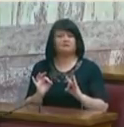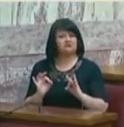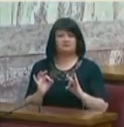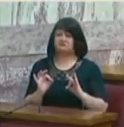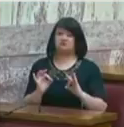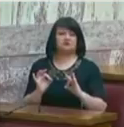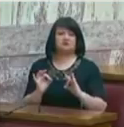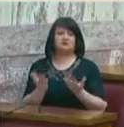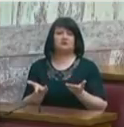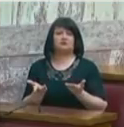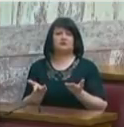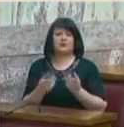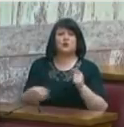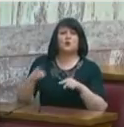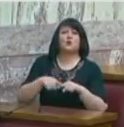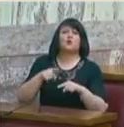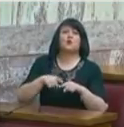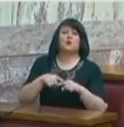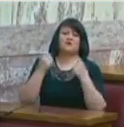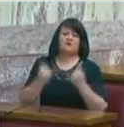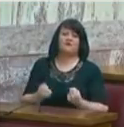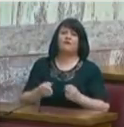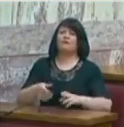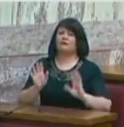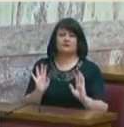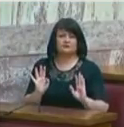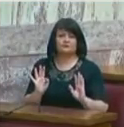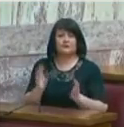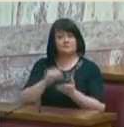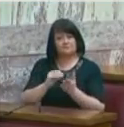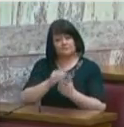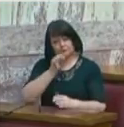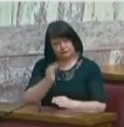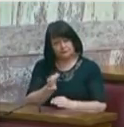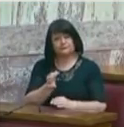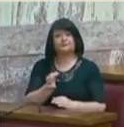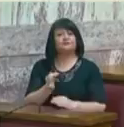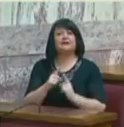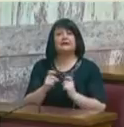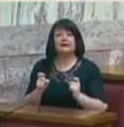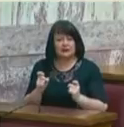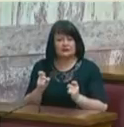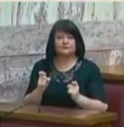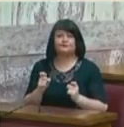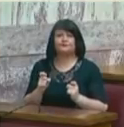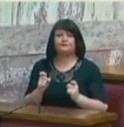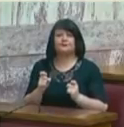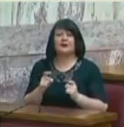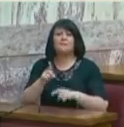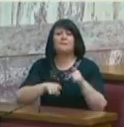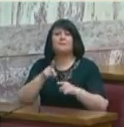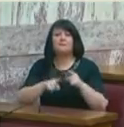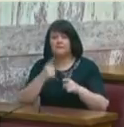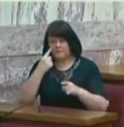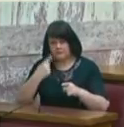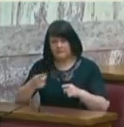απολύτως πρόσθετη επιβάρυνση. Παρά, επαναλαμβάνω, τις καταστροφικές